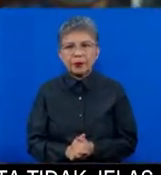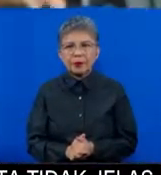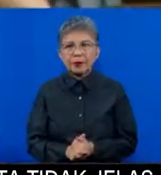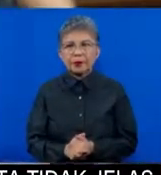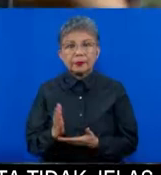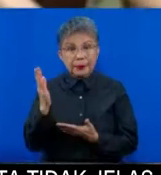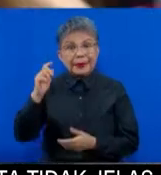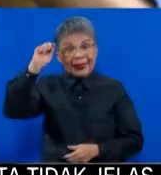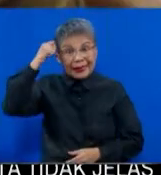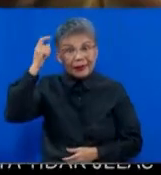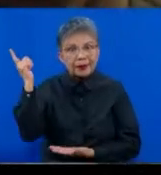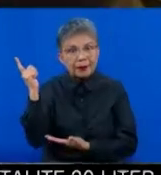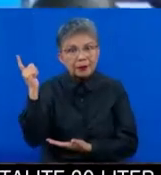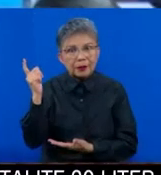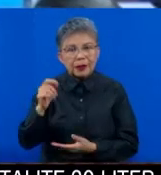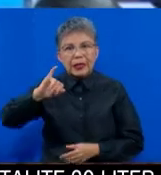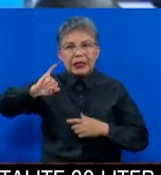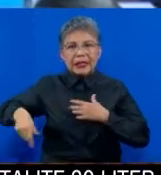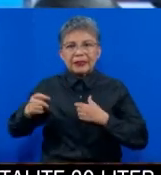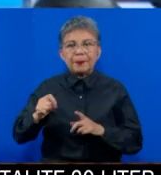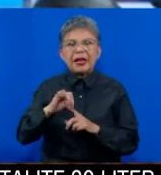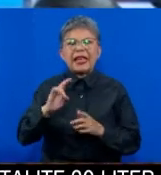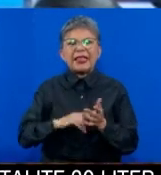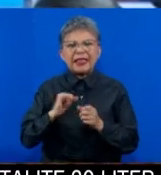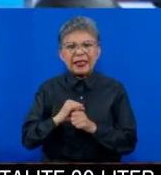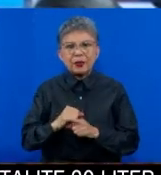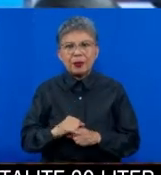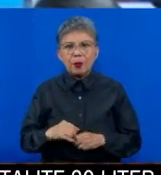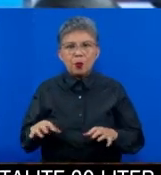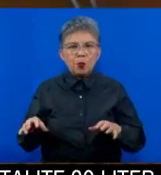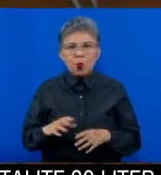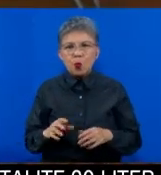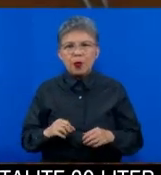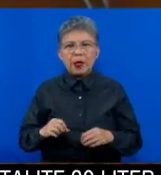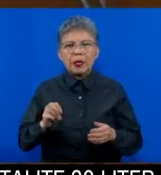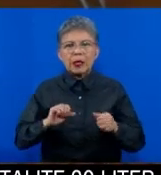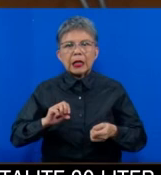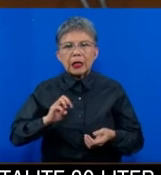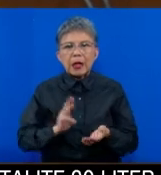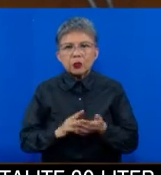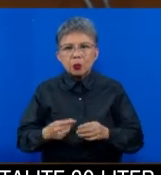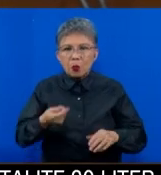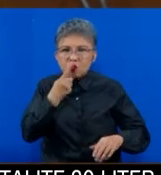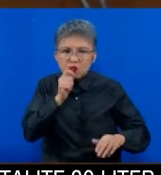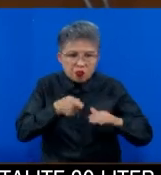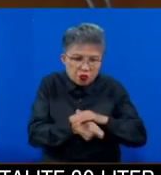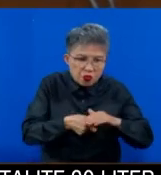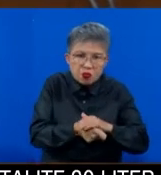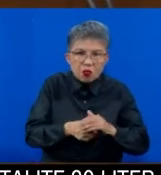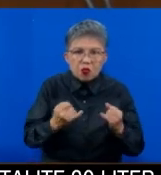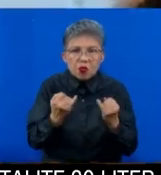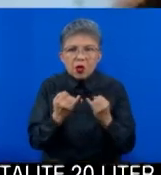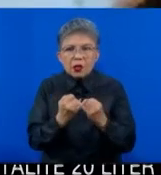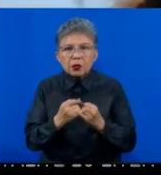Masih lekang dalam ingatan bagaimana Jaksa Pinangki Sirna Malasari mengguncang publik dengan kasus dugaan suap yang mendulang kontroversi saat